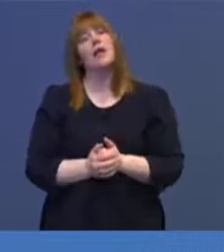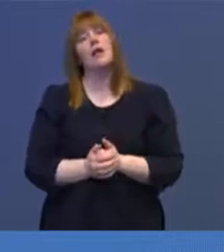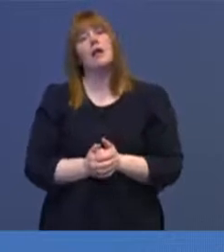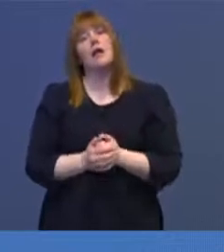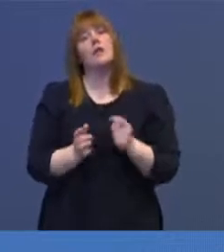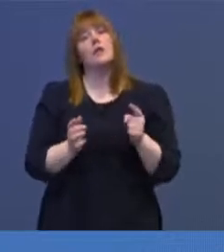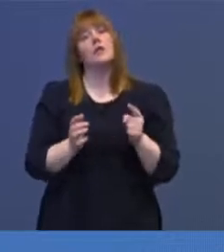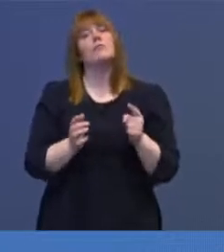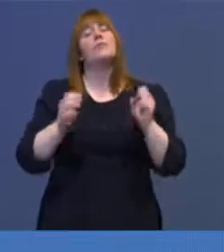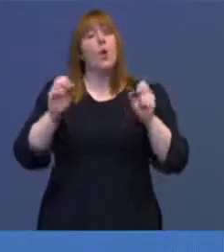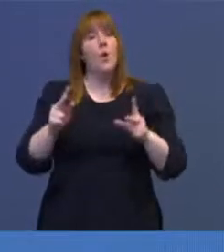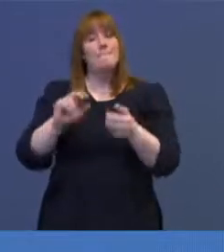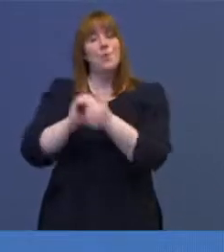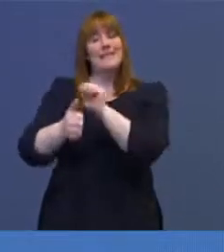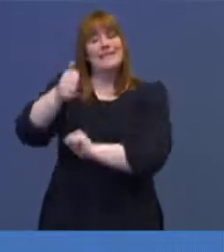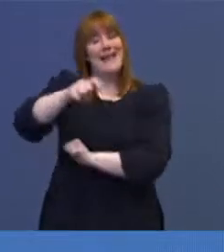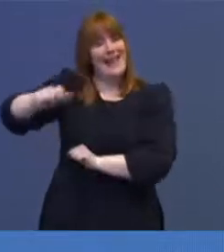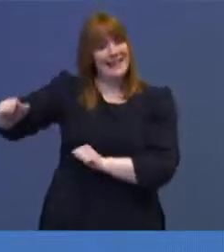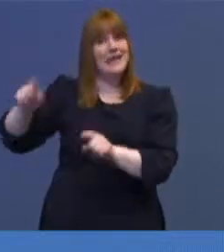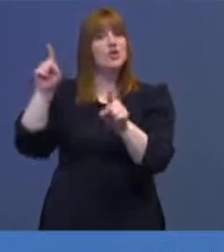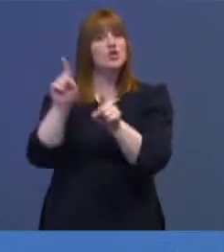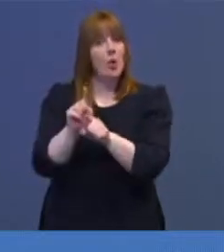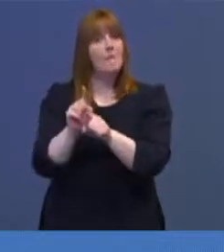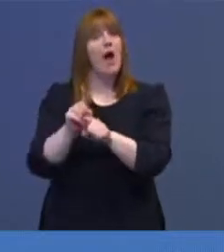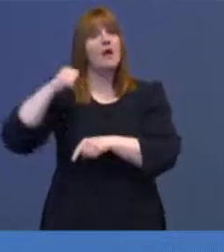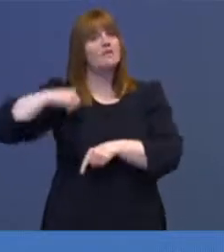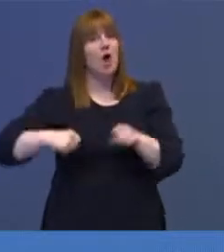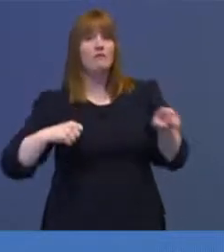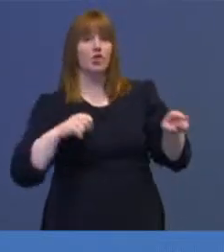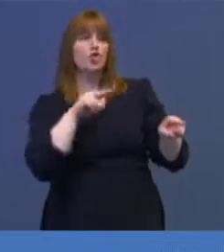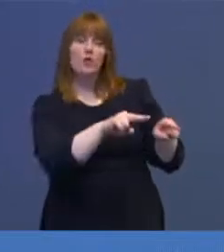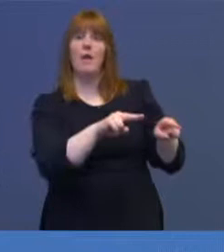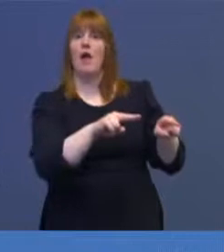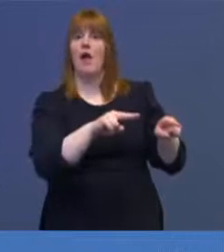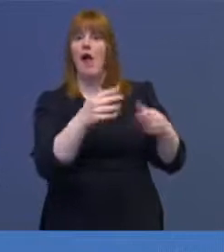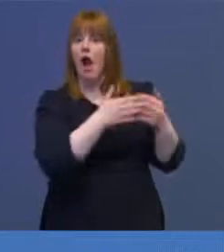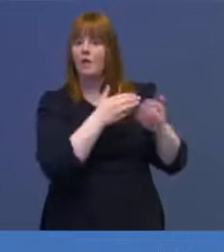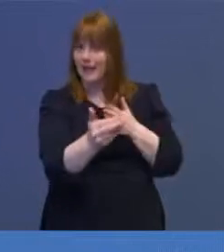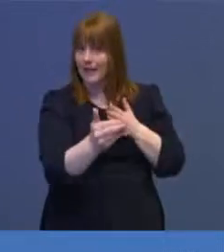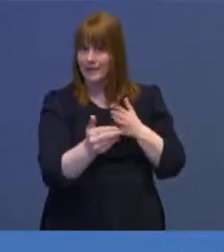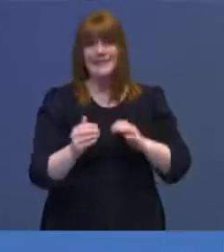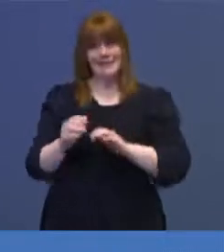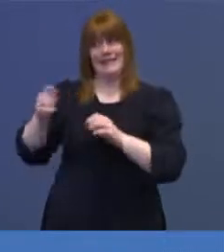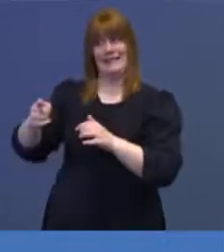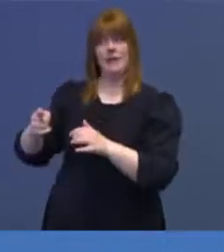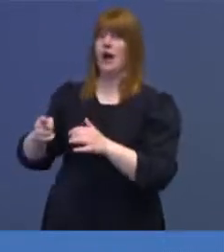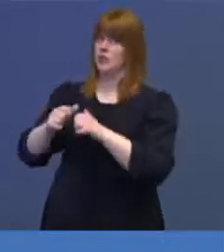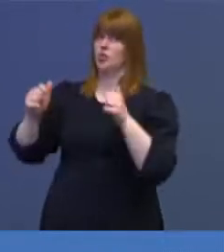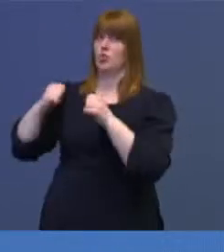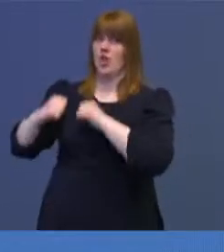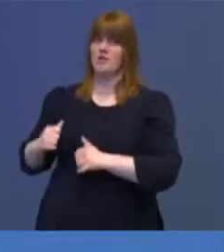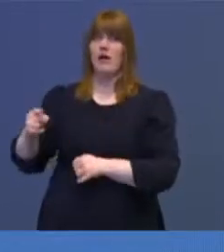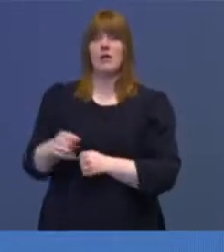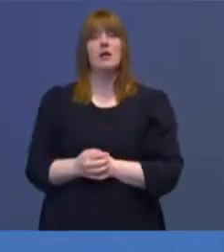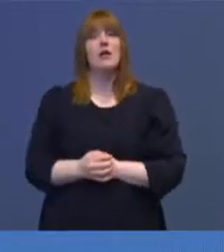som ansvarlige for slike krigshandlinger som krigsforbrytelser, de påtar seg et stort ansvar. Jeg har valgt å si det